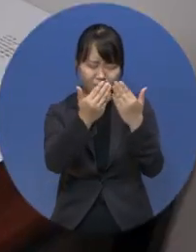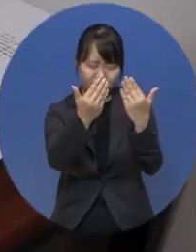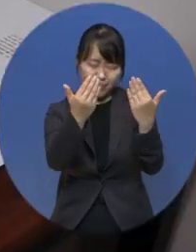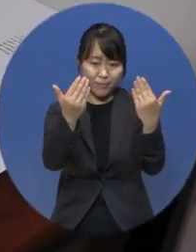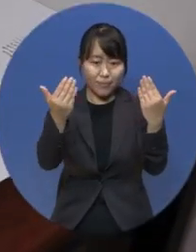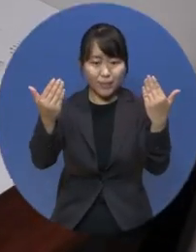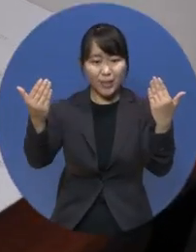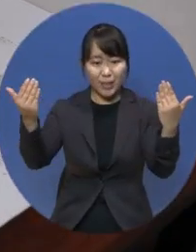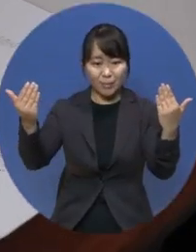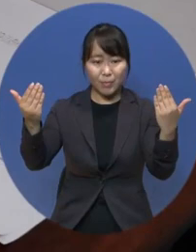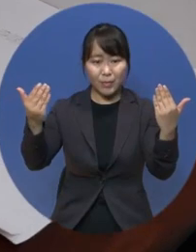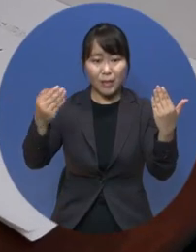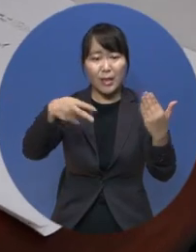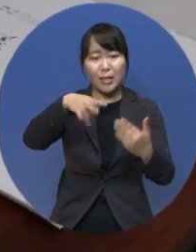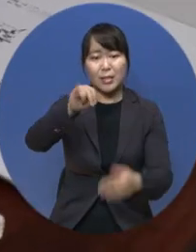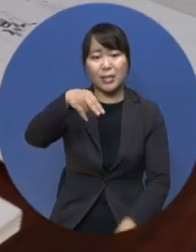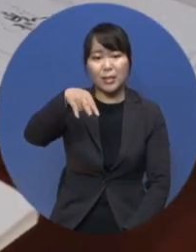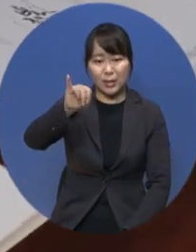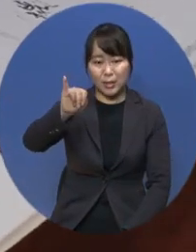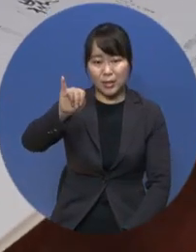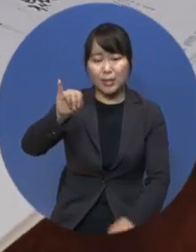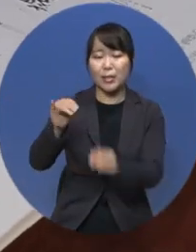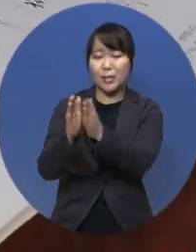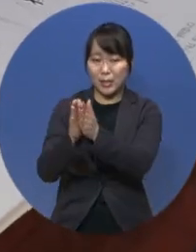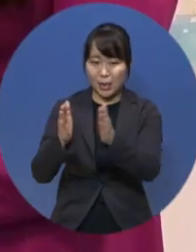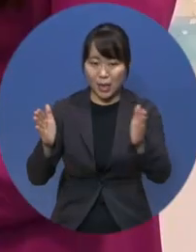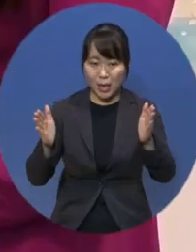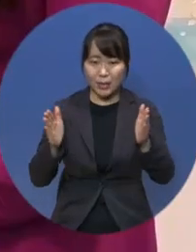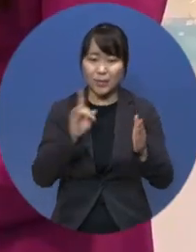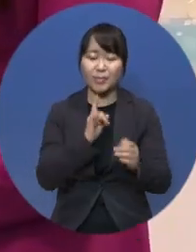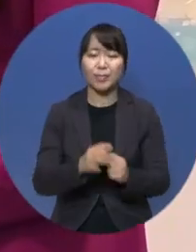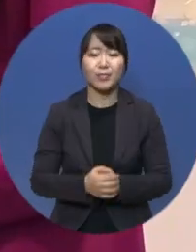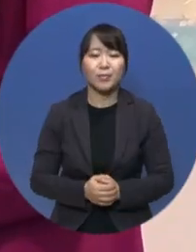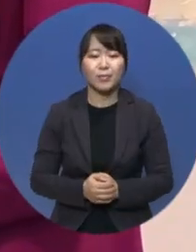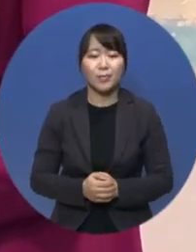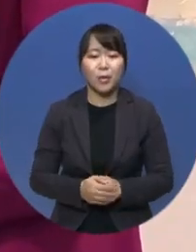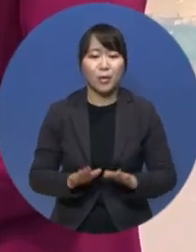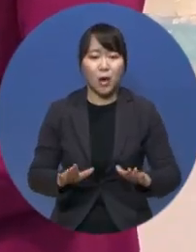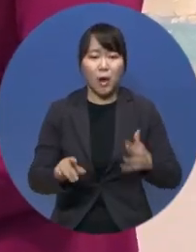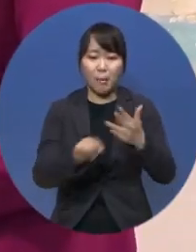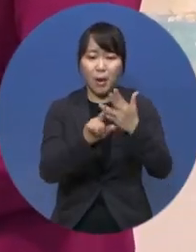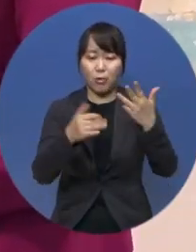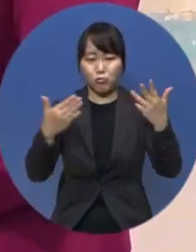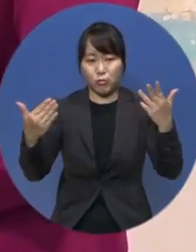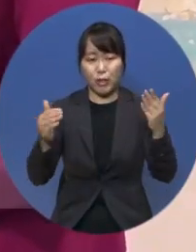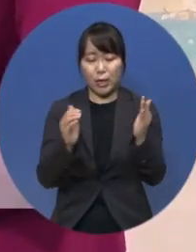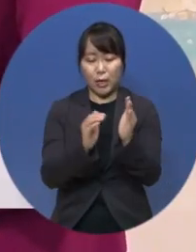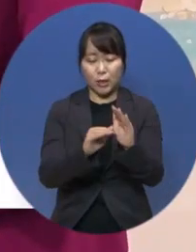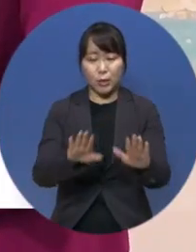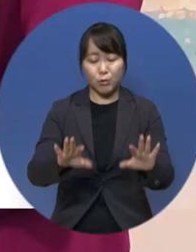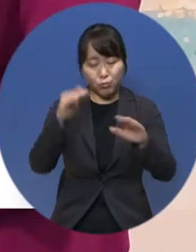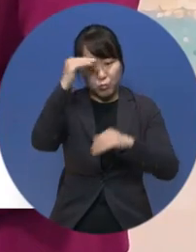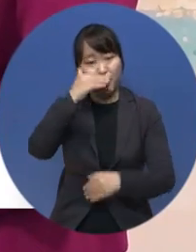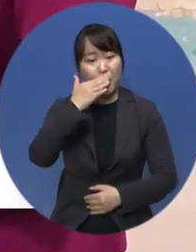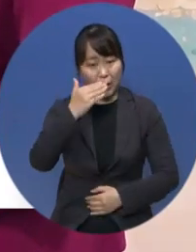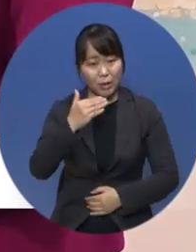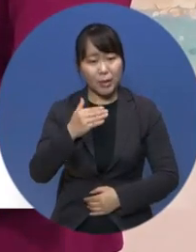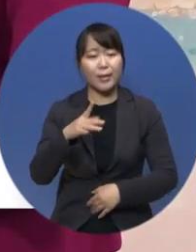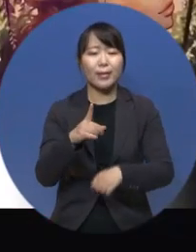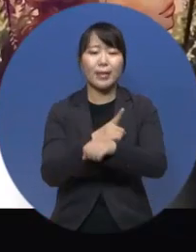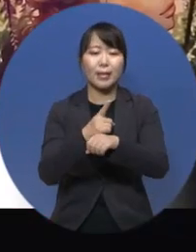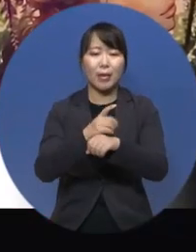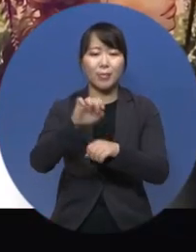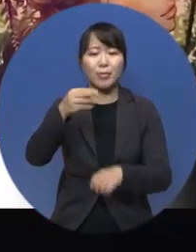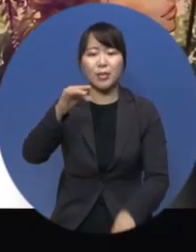시 시작 전이 열리고 있습니다 오는 8월 9일까지 열리는 이번 전시 메는 디지털